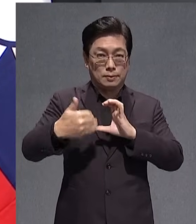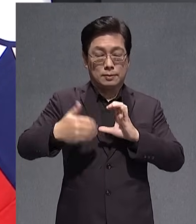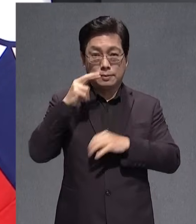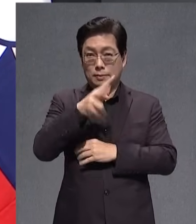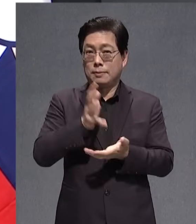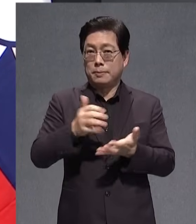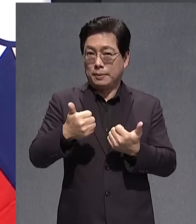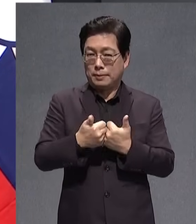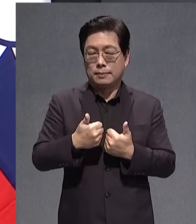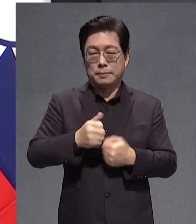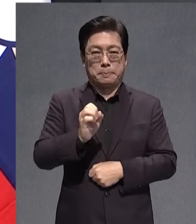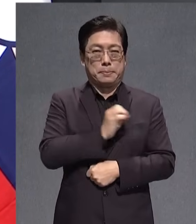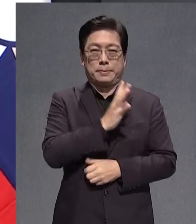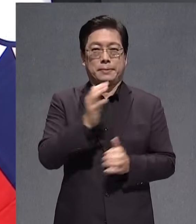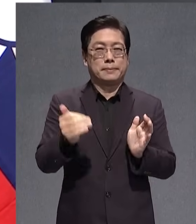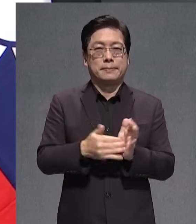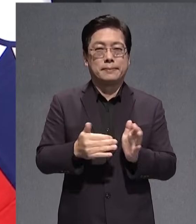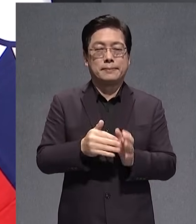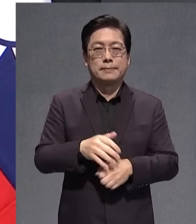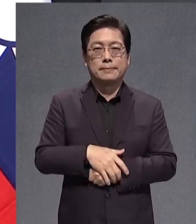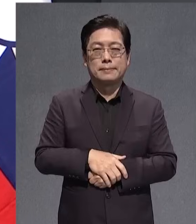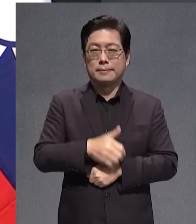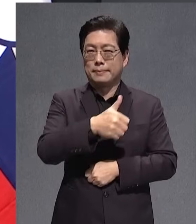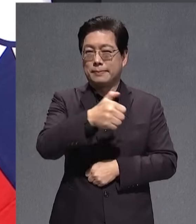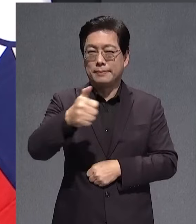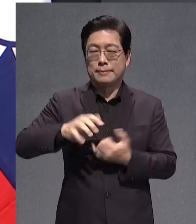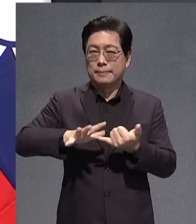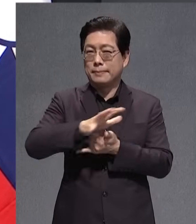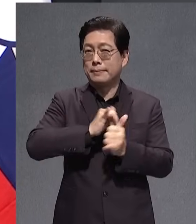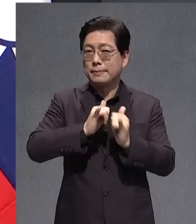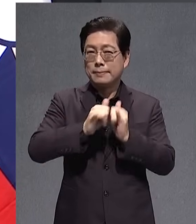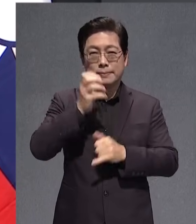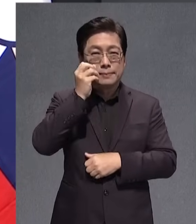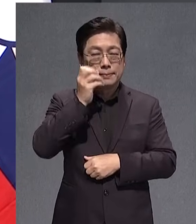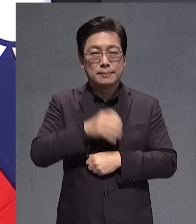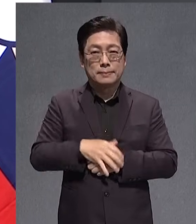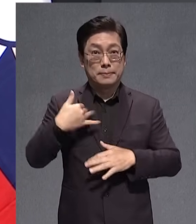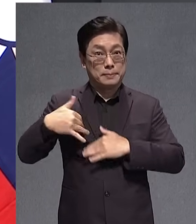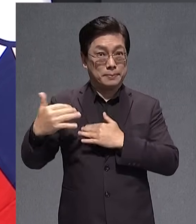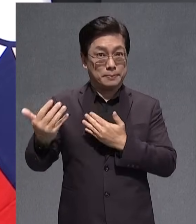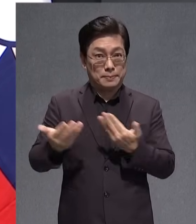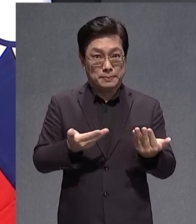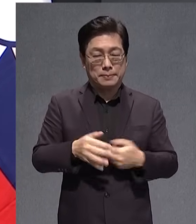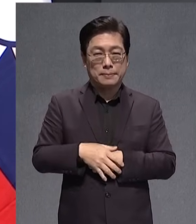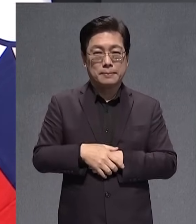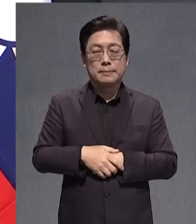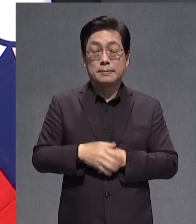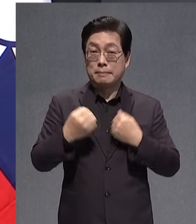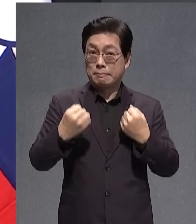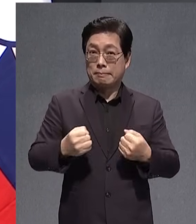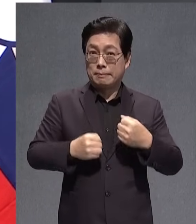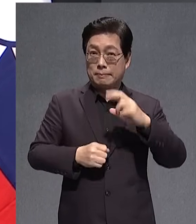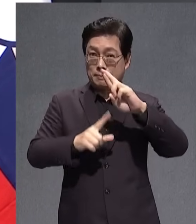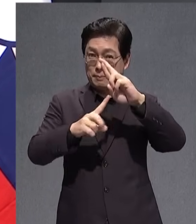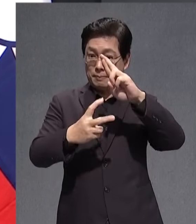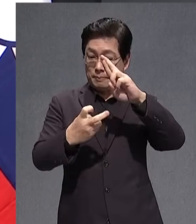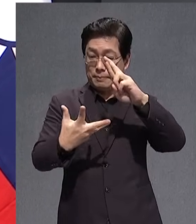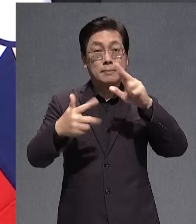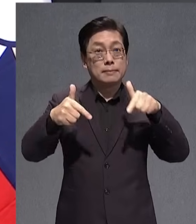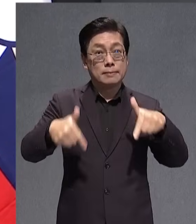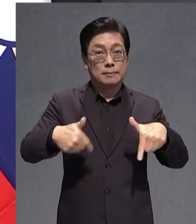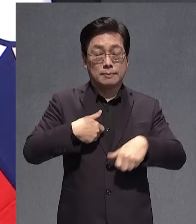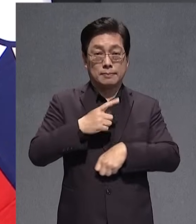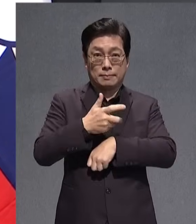发表会到此圆满结束。感谢全国观众的收看，欢迎各位观众于12月28日下